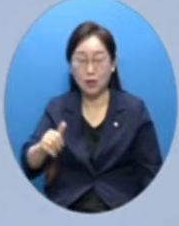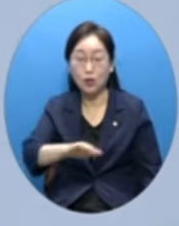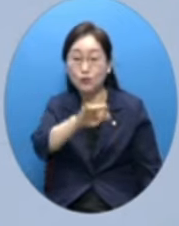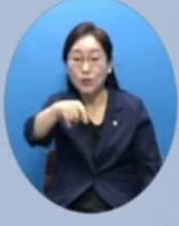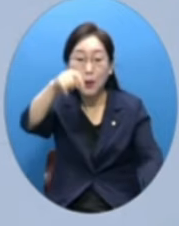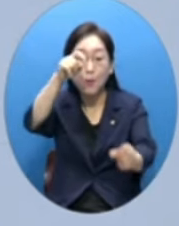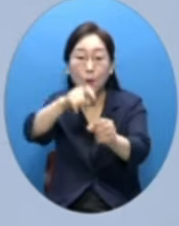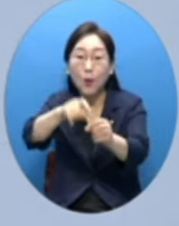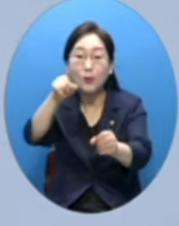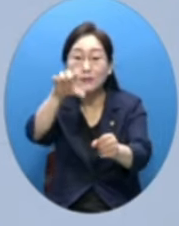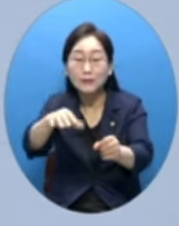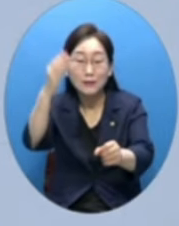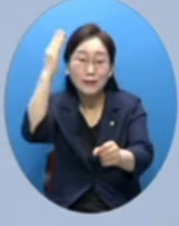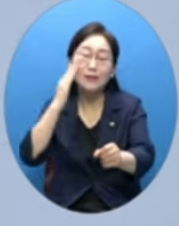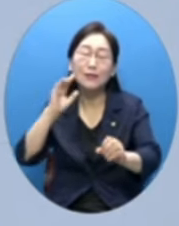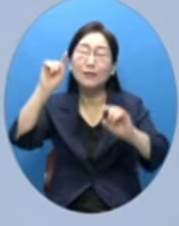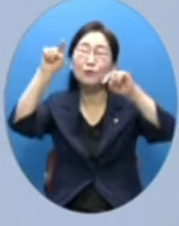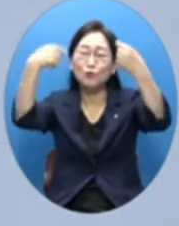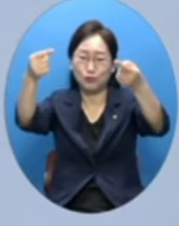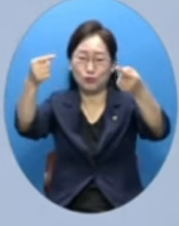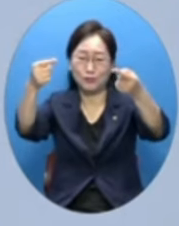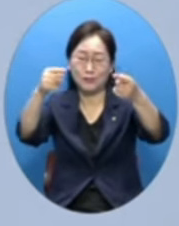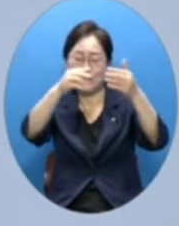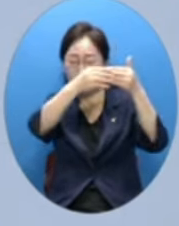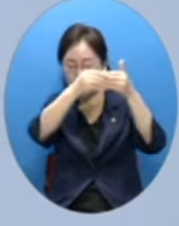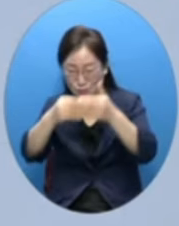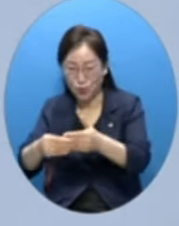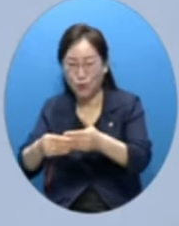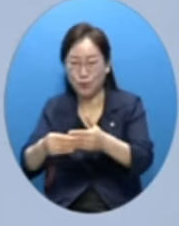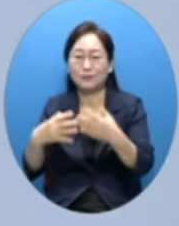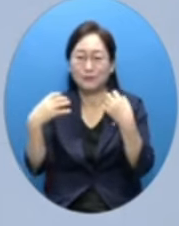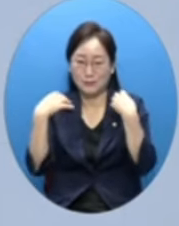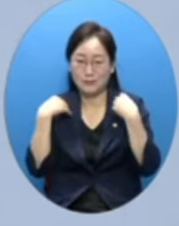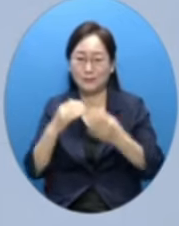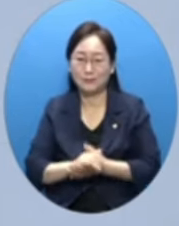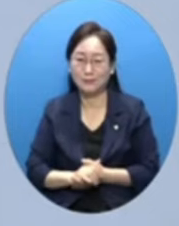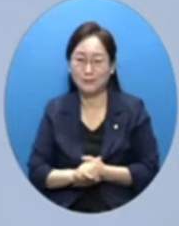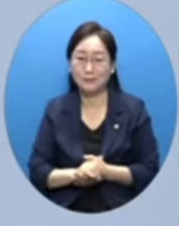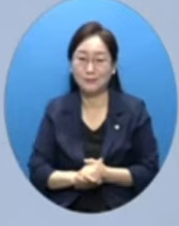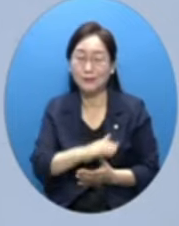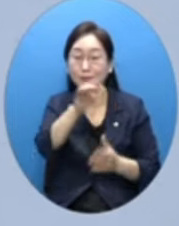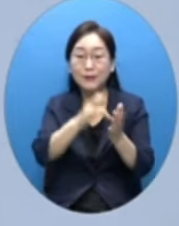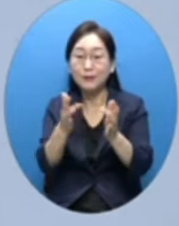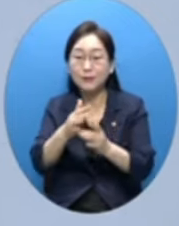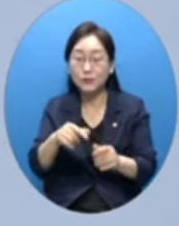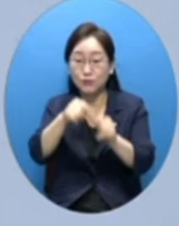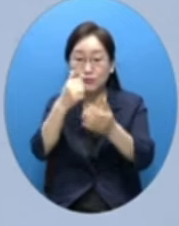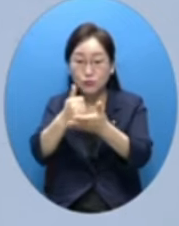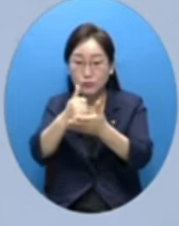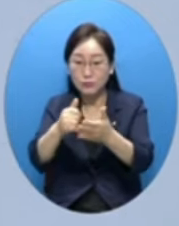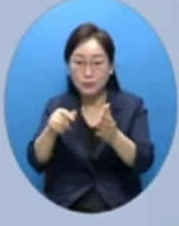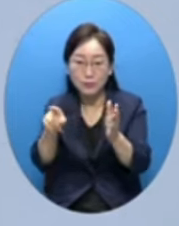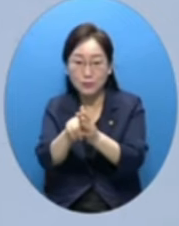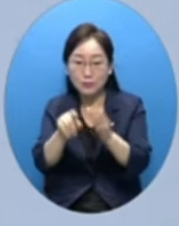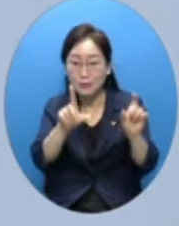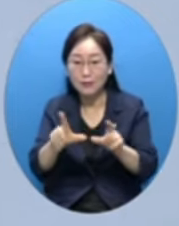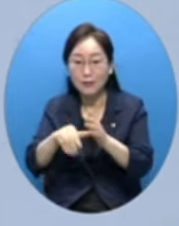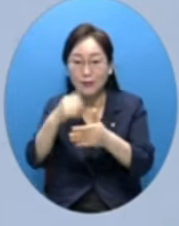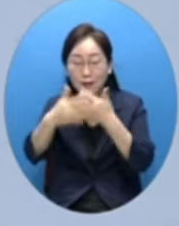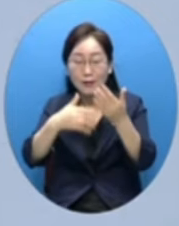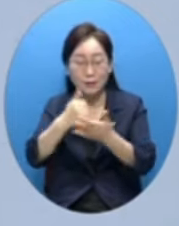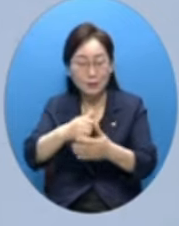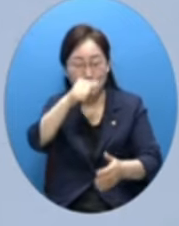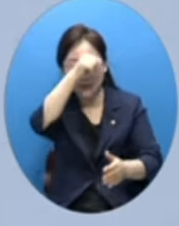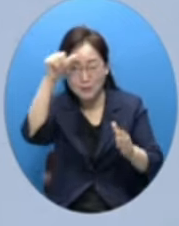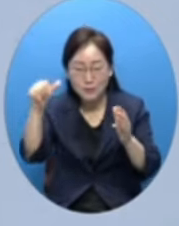천국까지 은혜 가운데로 인도해 주실 것입니다 아멘 우리가 예수님을 구절로 영접 살아갈 때 하나님께서 우리 일생을